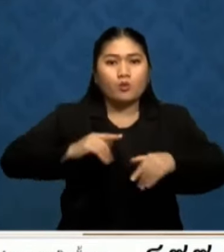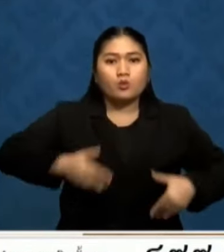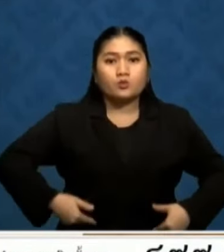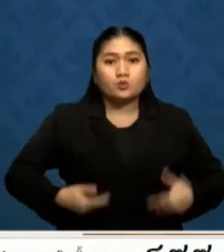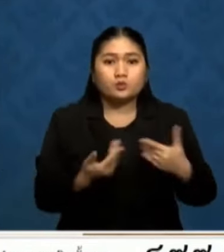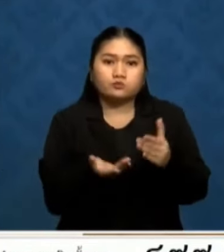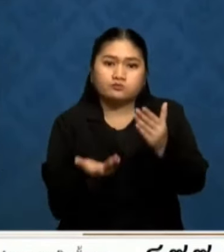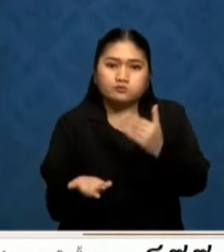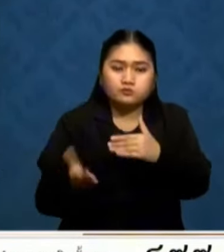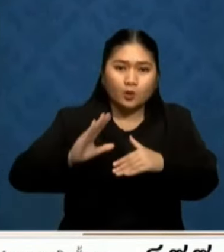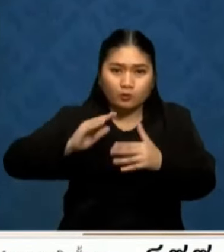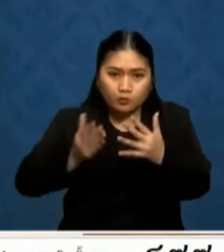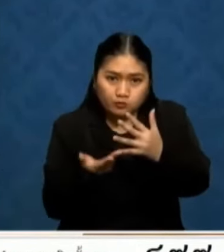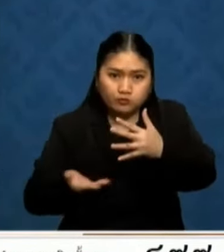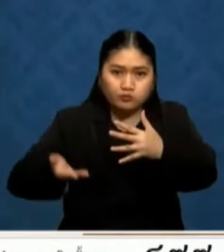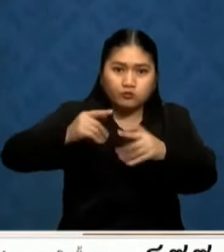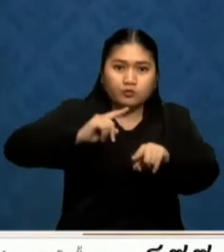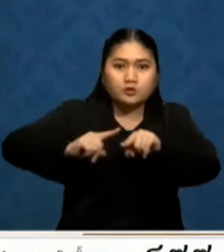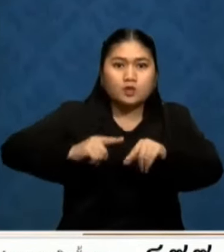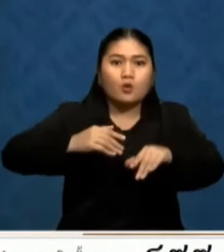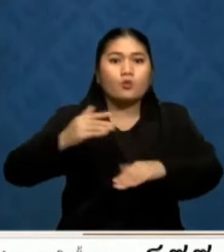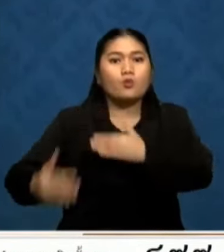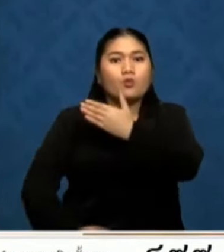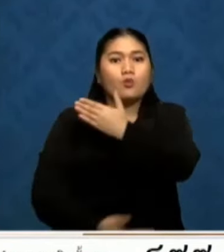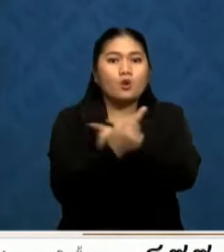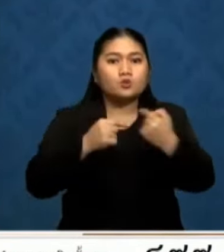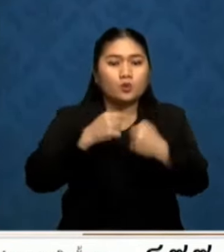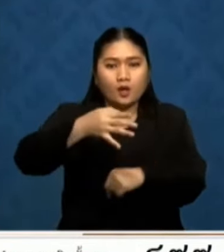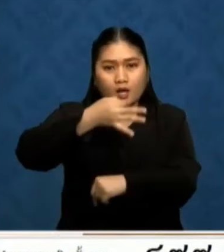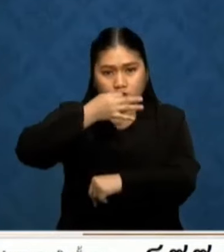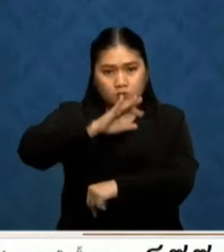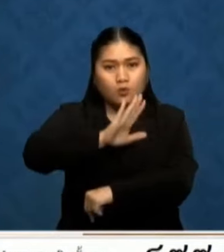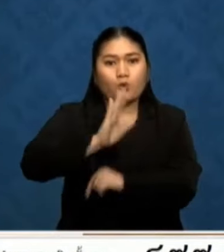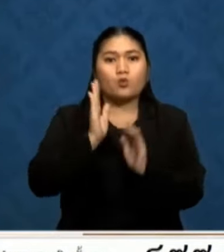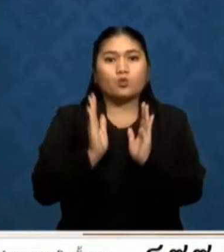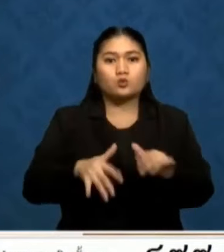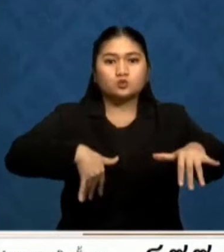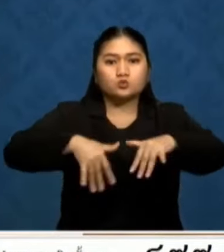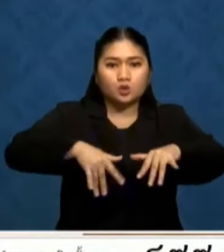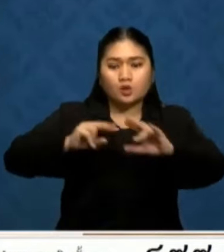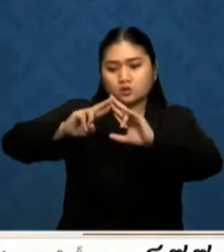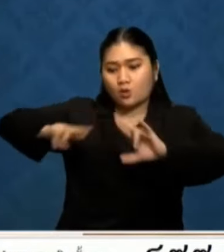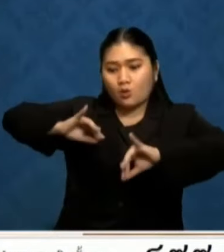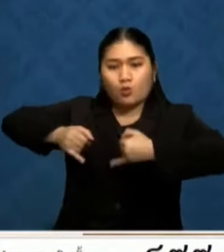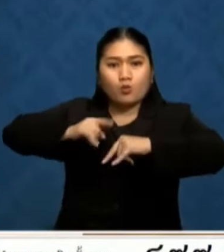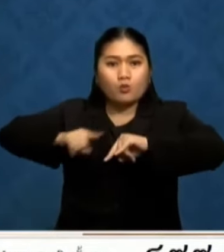าพชีวตและการดำรงชีพสรางโอกาในการประกอบอาชีพของประชาชนและภาคธุรกิจ